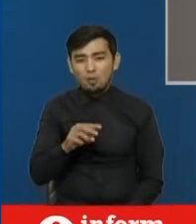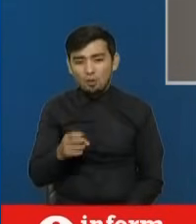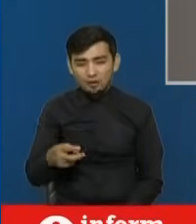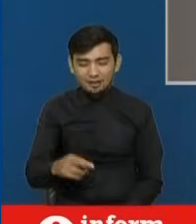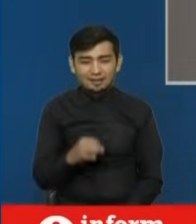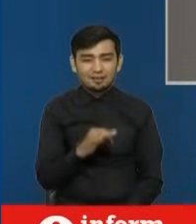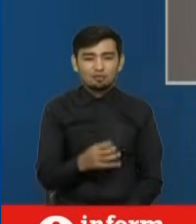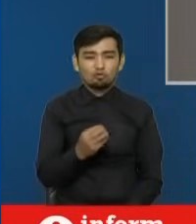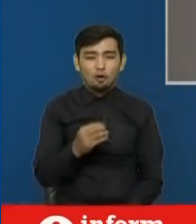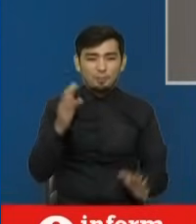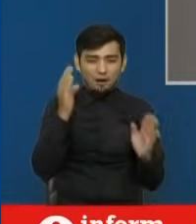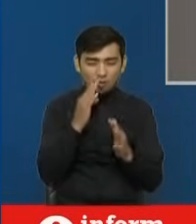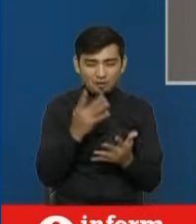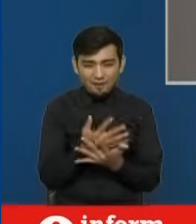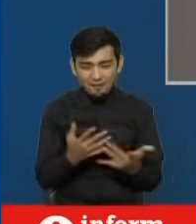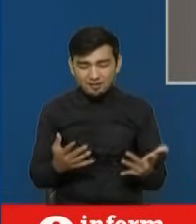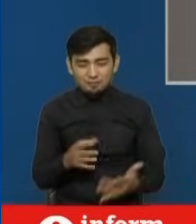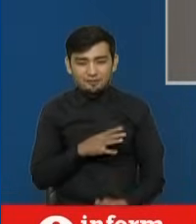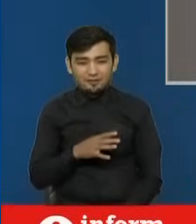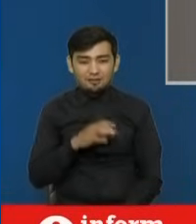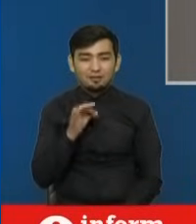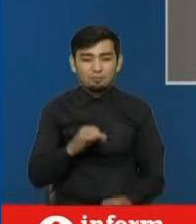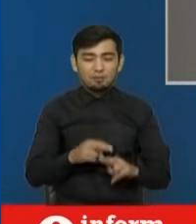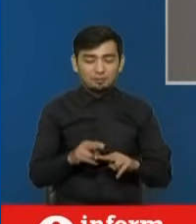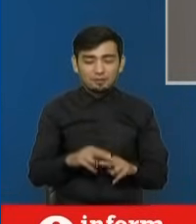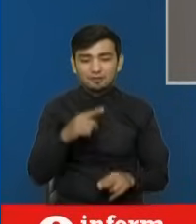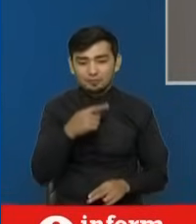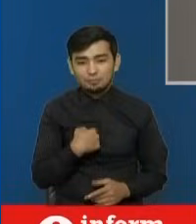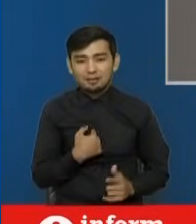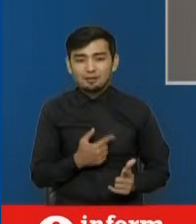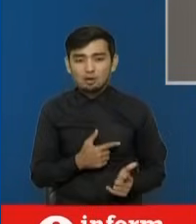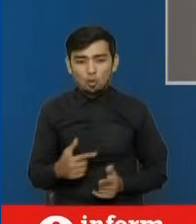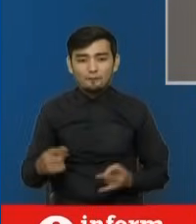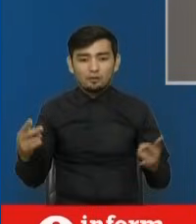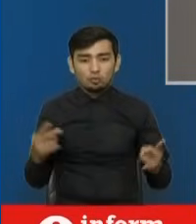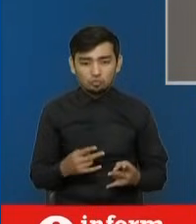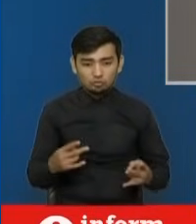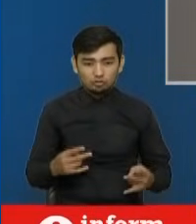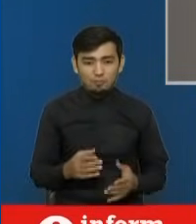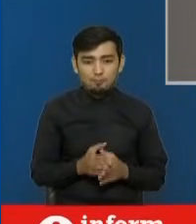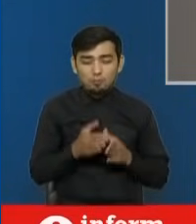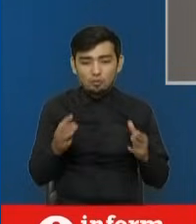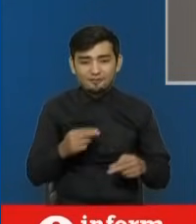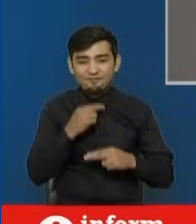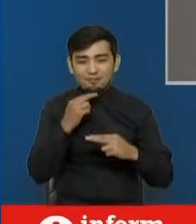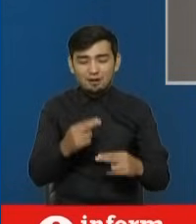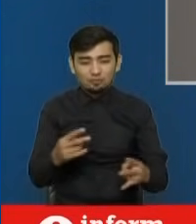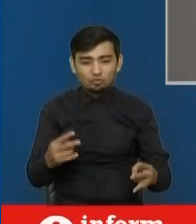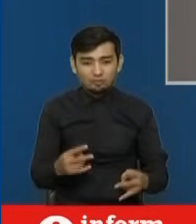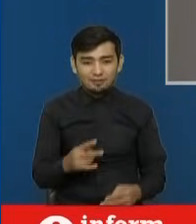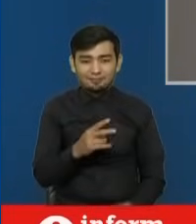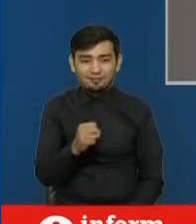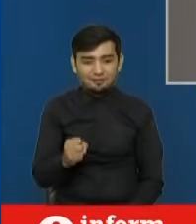также природных явлениях Это говорит о том что надо Быть готовым больше уделять внимания